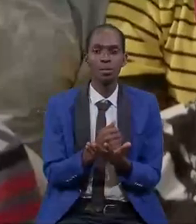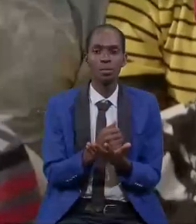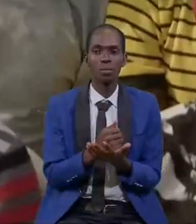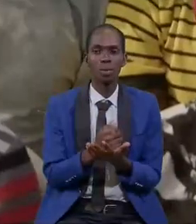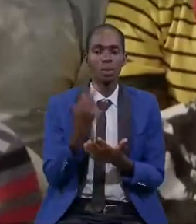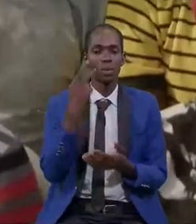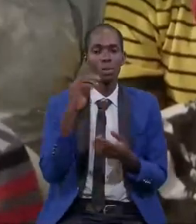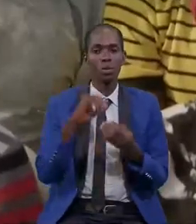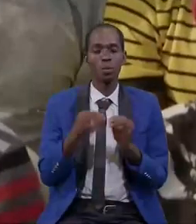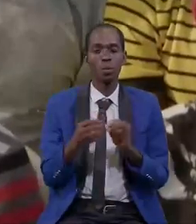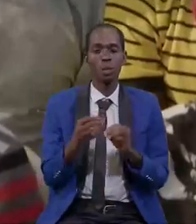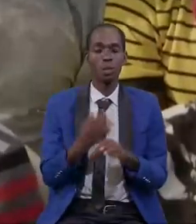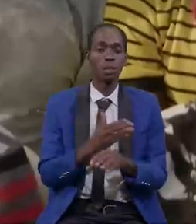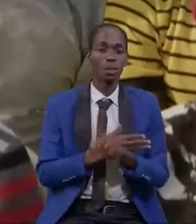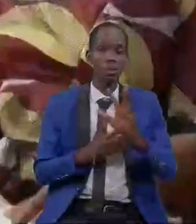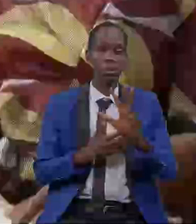Troisième élément maintenant.